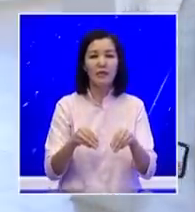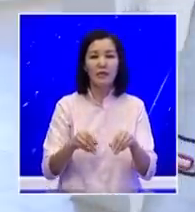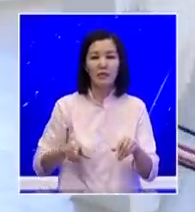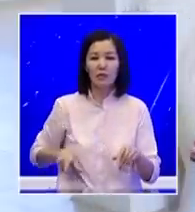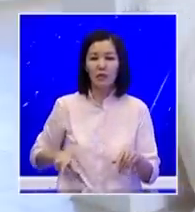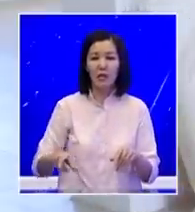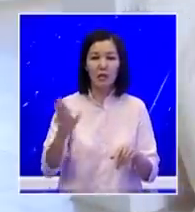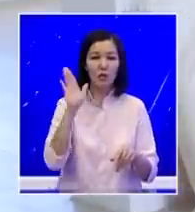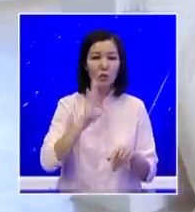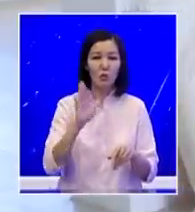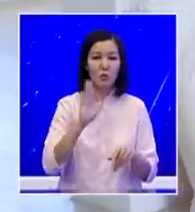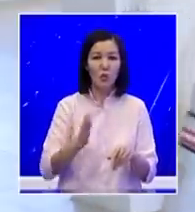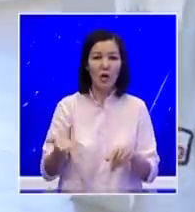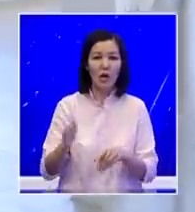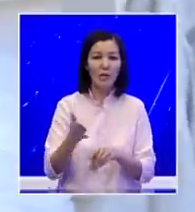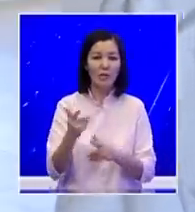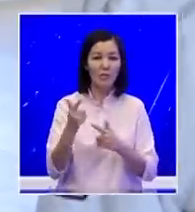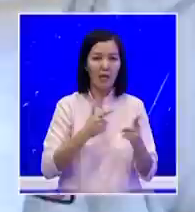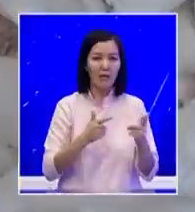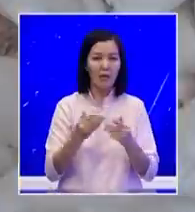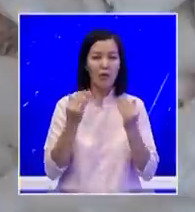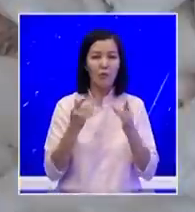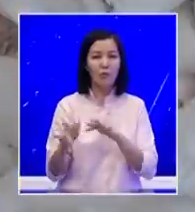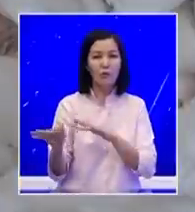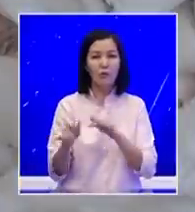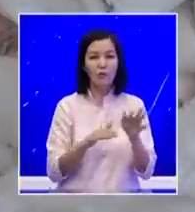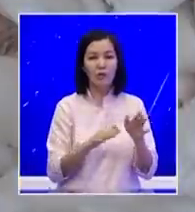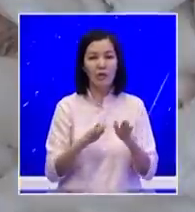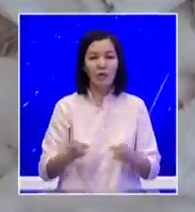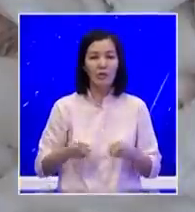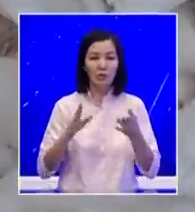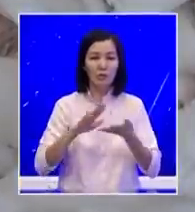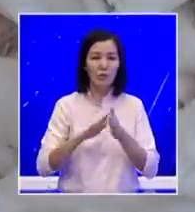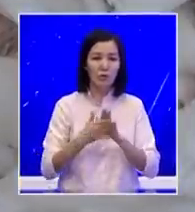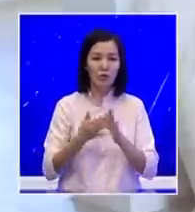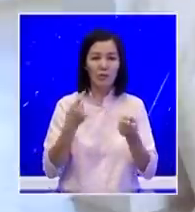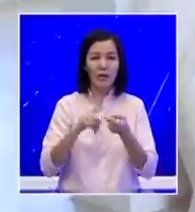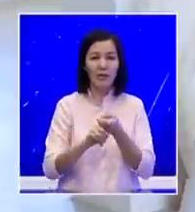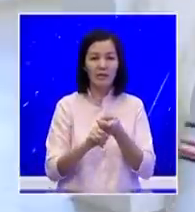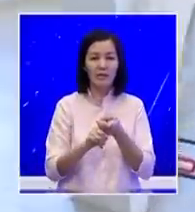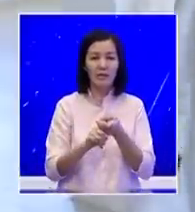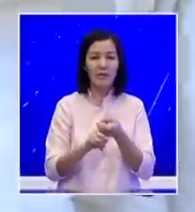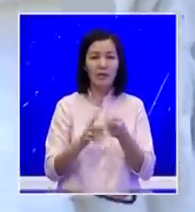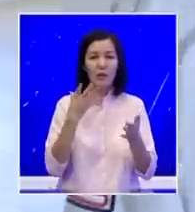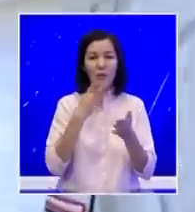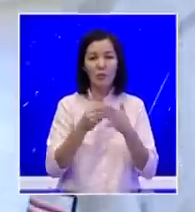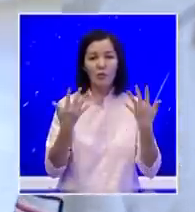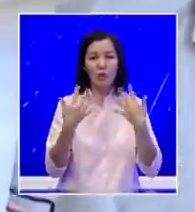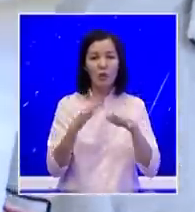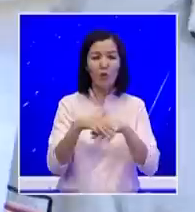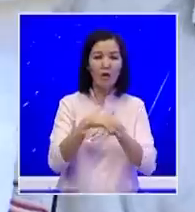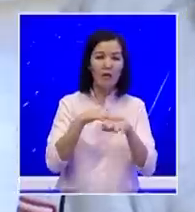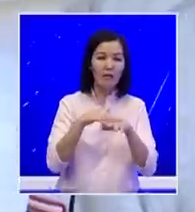су тартып. Енді бүгінгі іс-шара елдегі төтенше жағдайға байланысты өзінің ауылдастарына